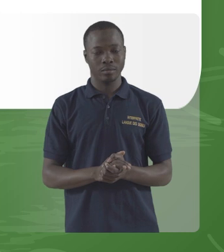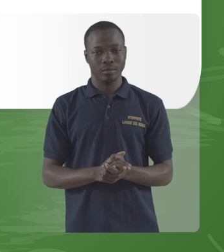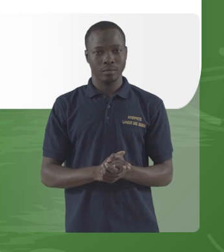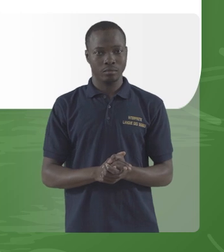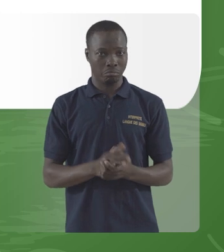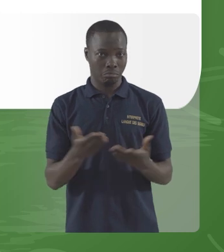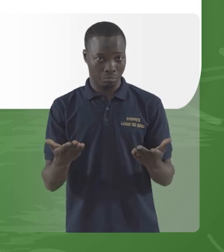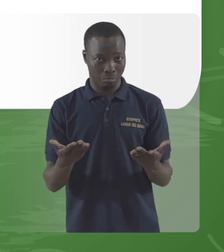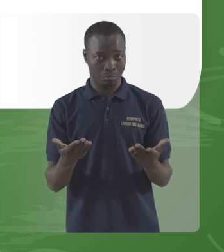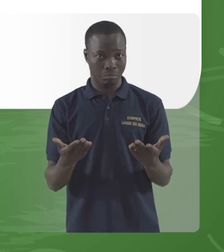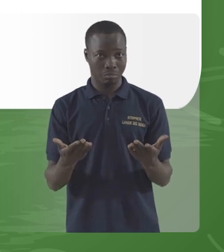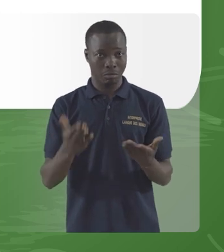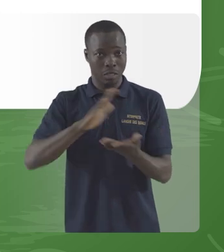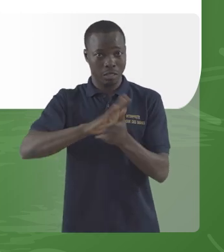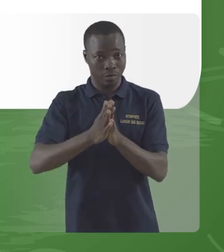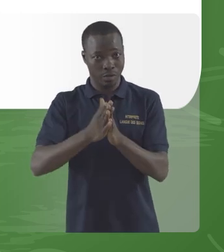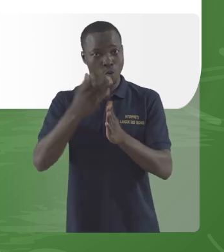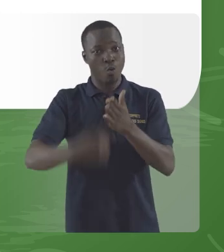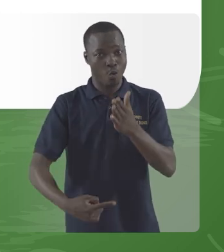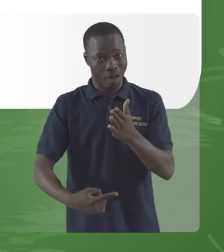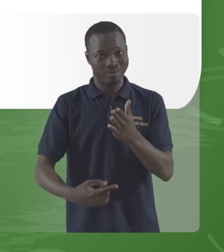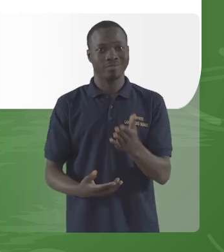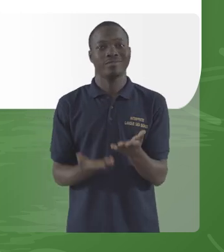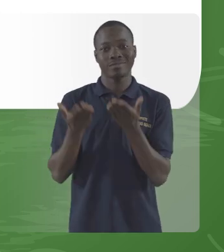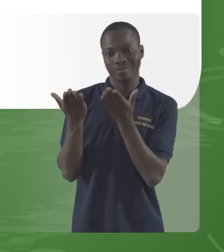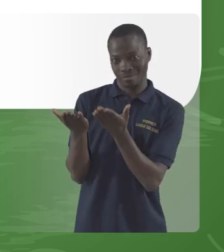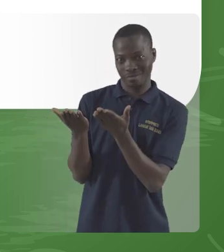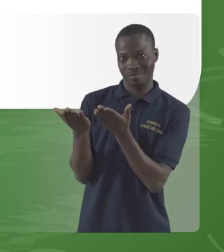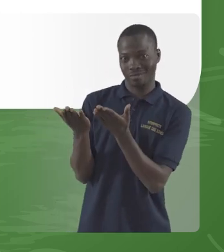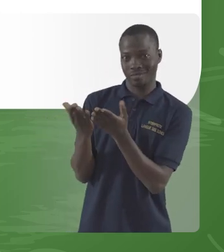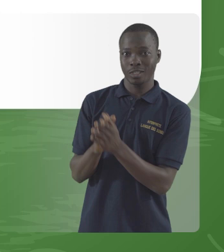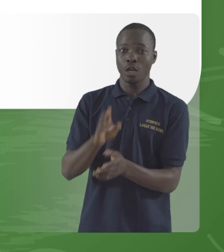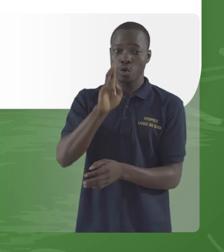d'ARN messager obtenue est la suivante.